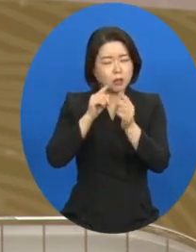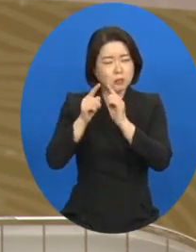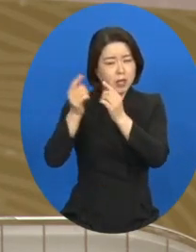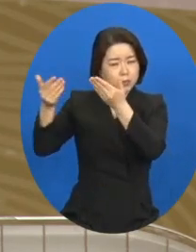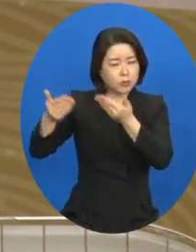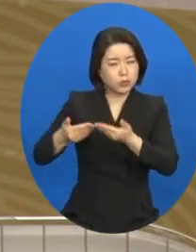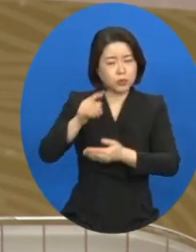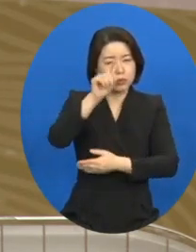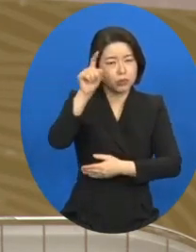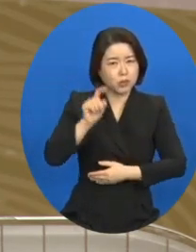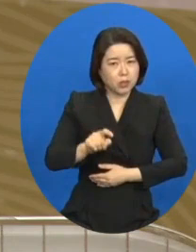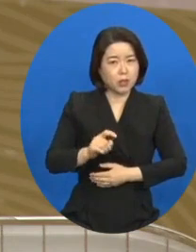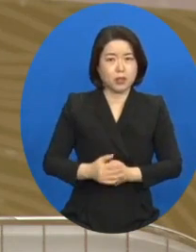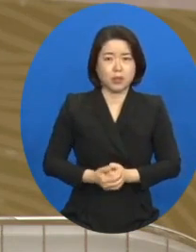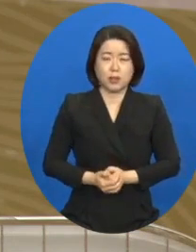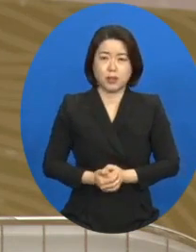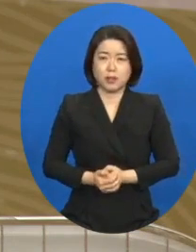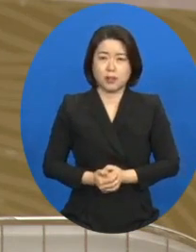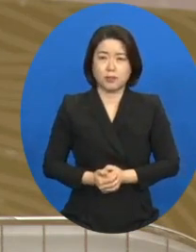하신 거죠?